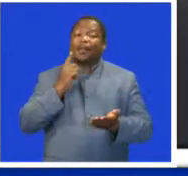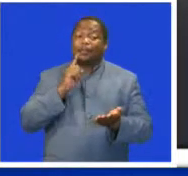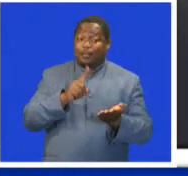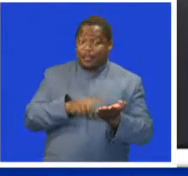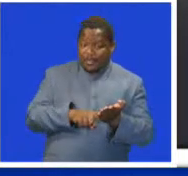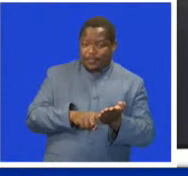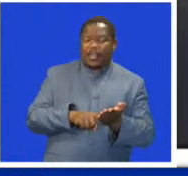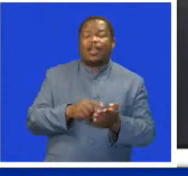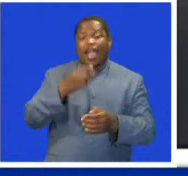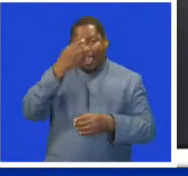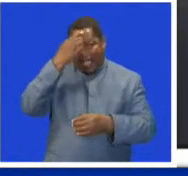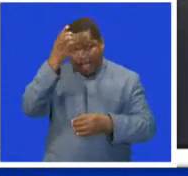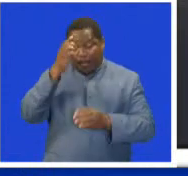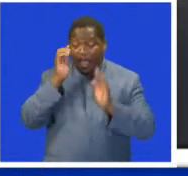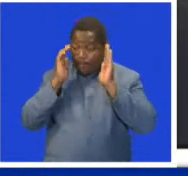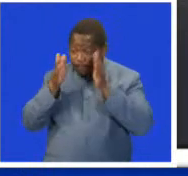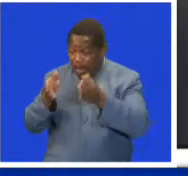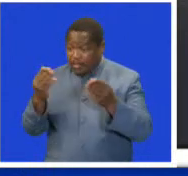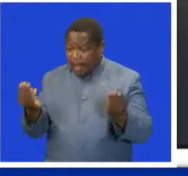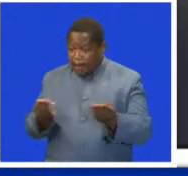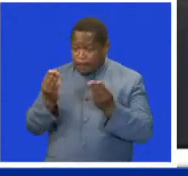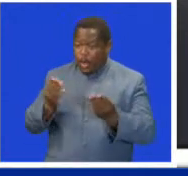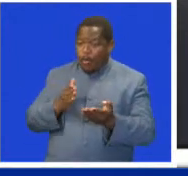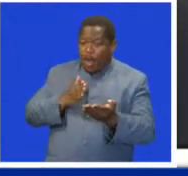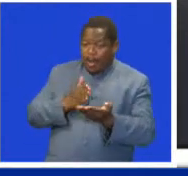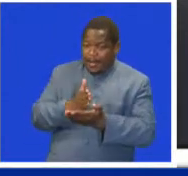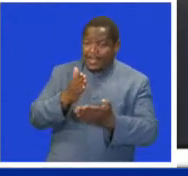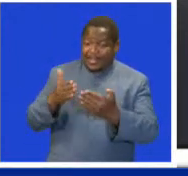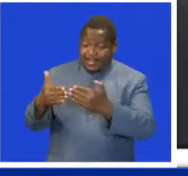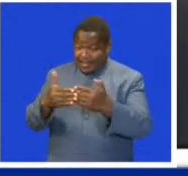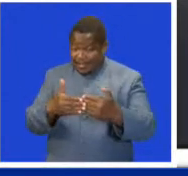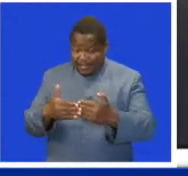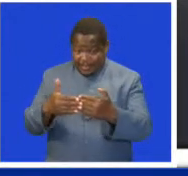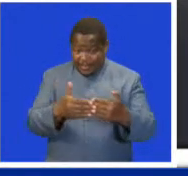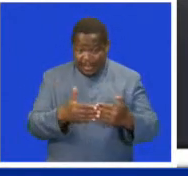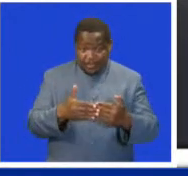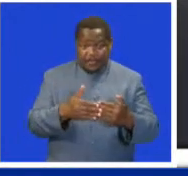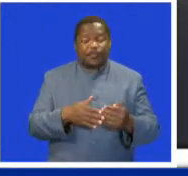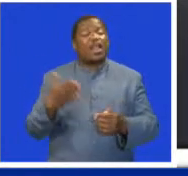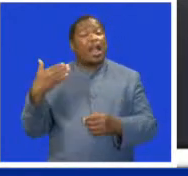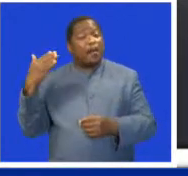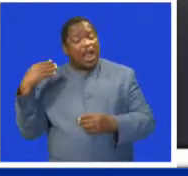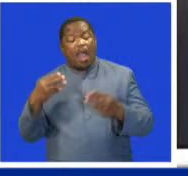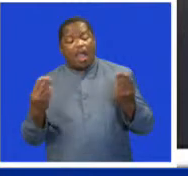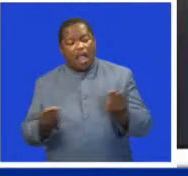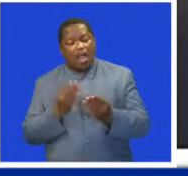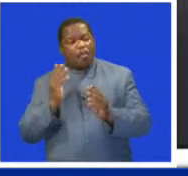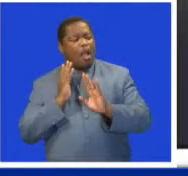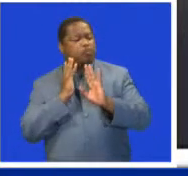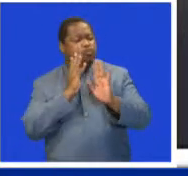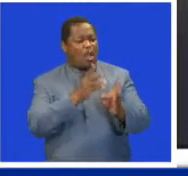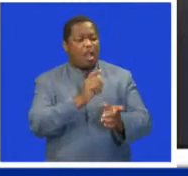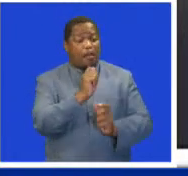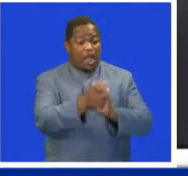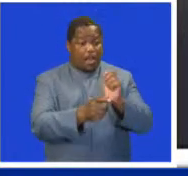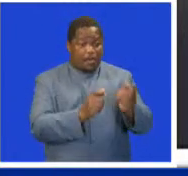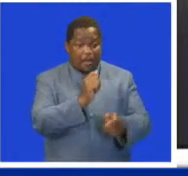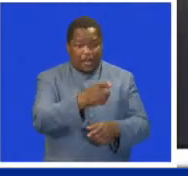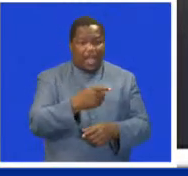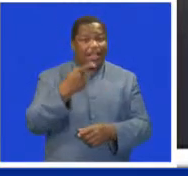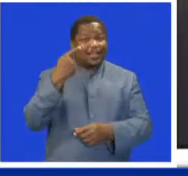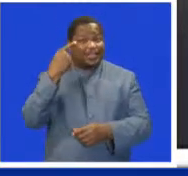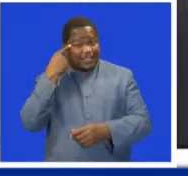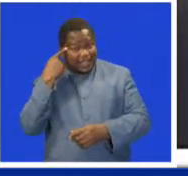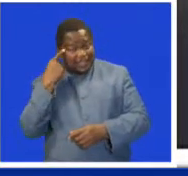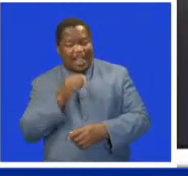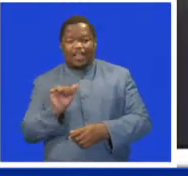sibathengi siyathi ukuthi betisita kakhulu futhi betisita ngendlela yokuthi cishe wonke umuntu lebekakhona